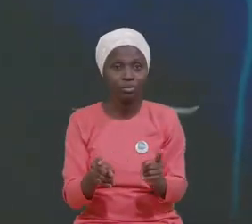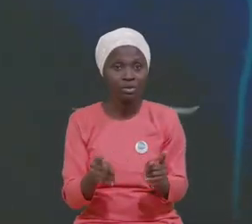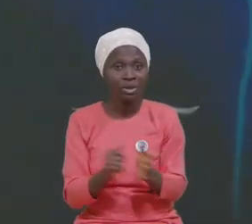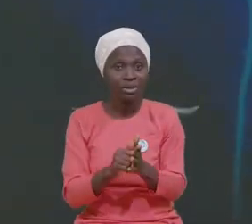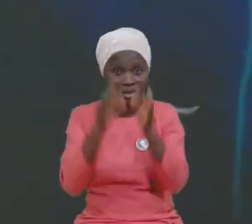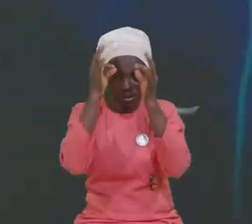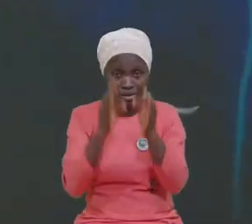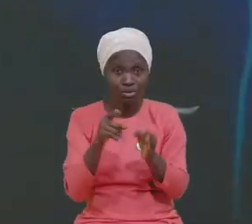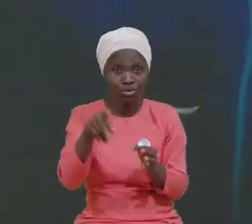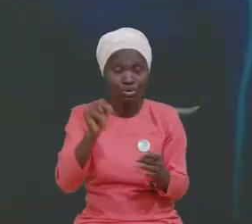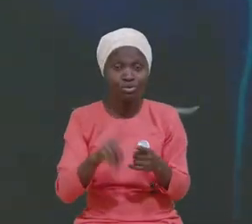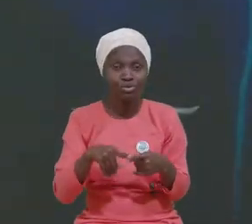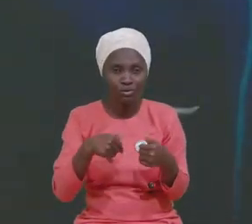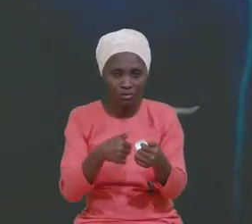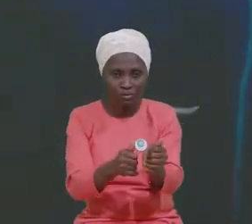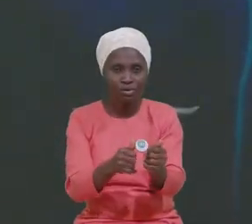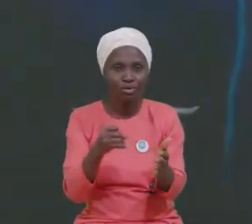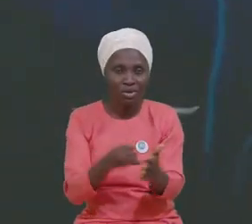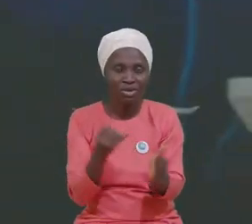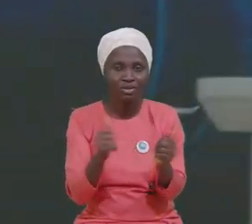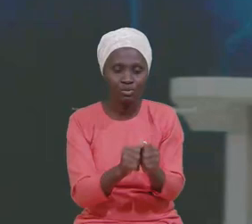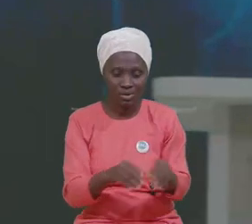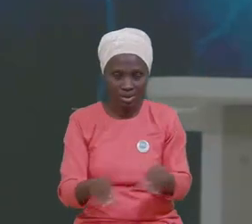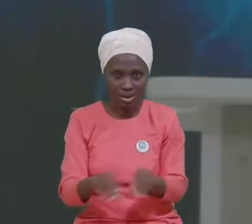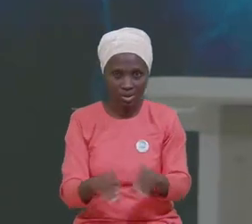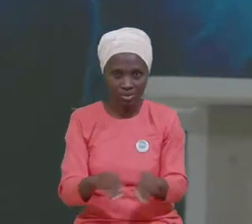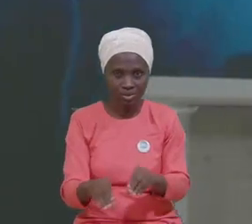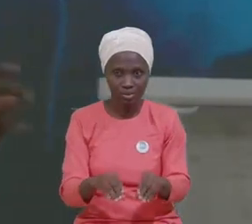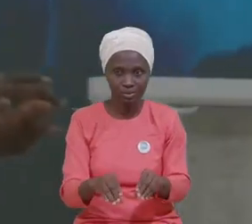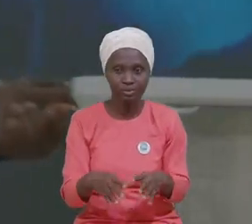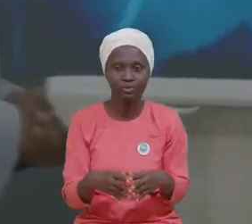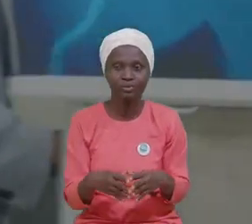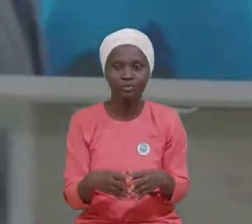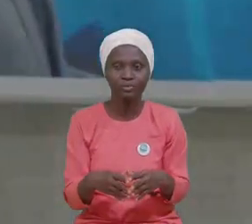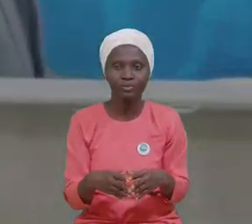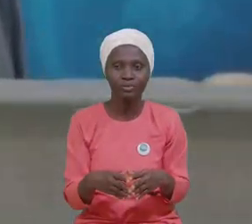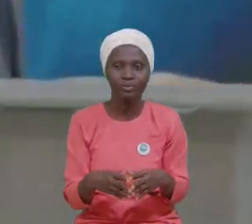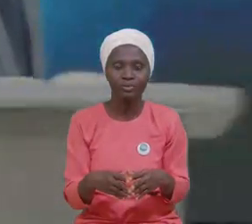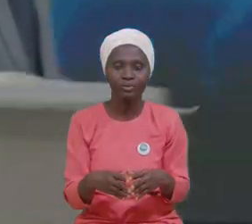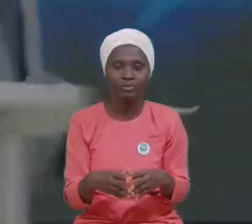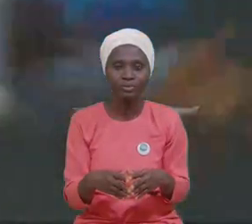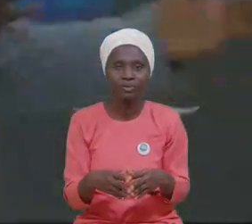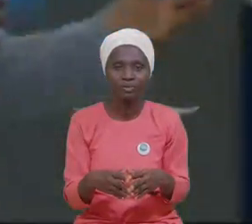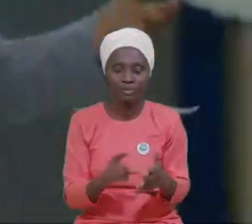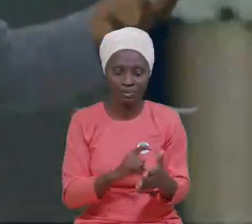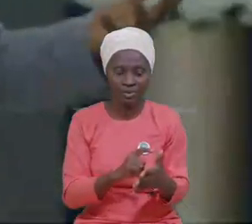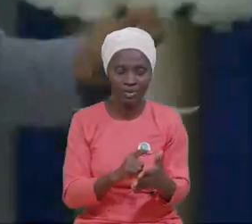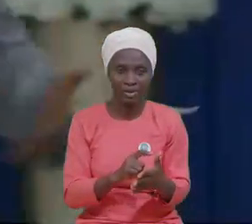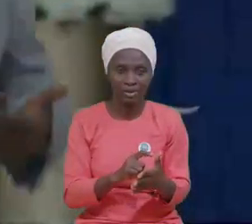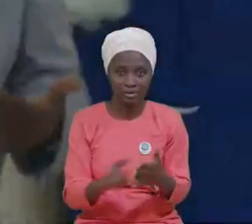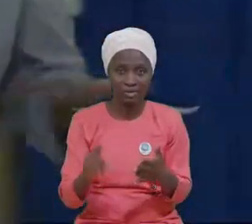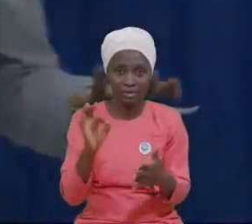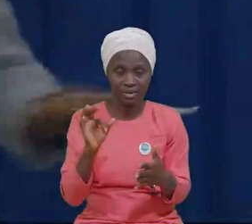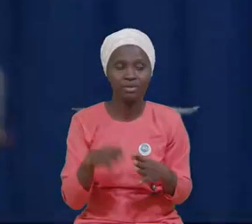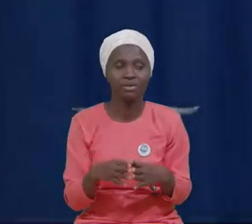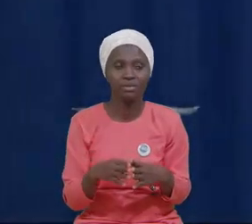Cette décision, vous devez faire suivre ça d'une action. Verset suivant, verset 19. Je ne